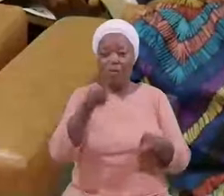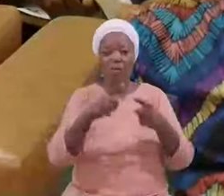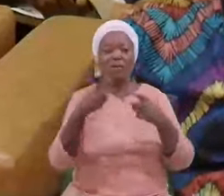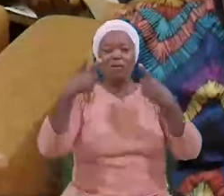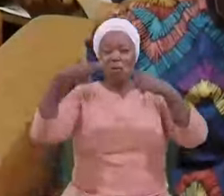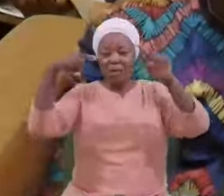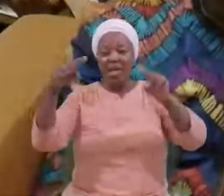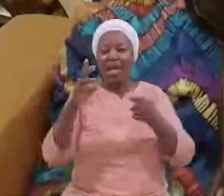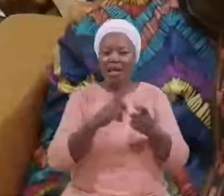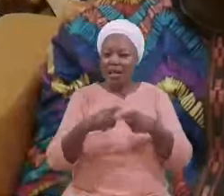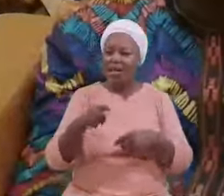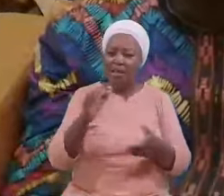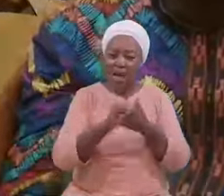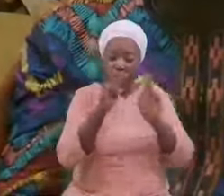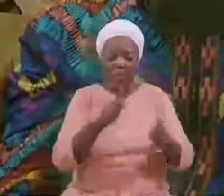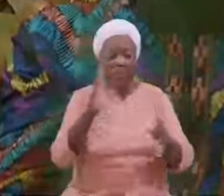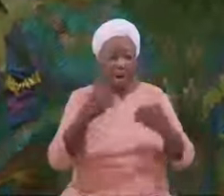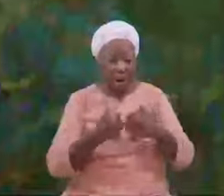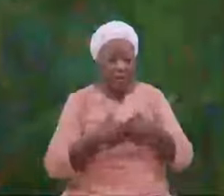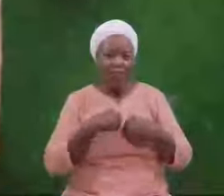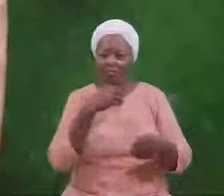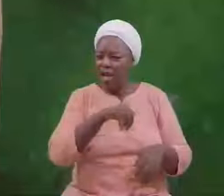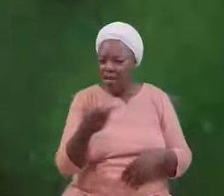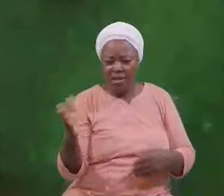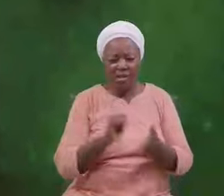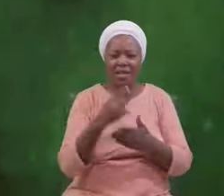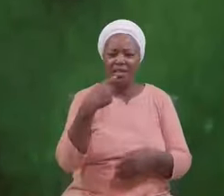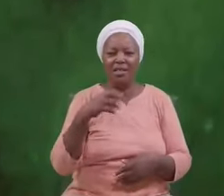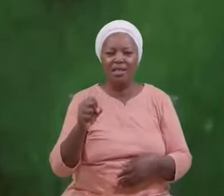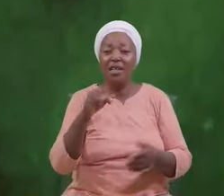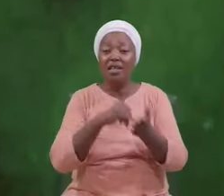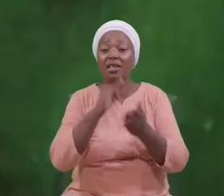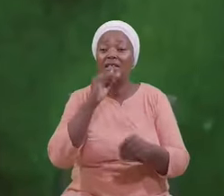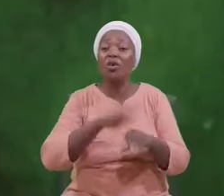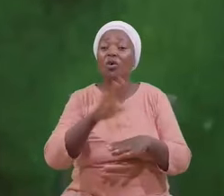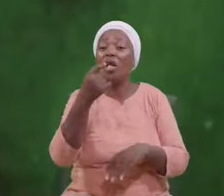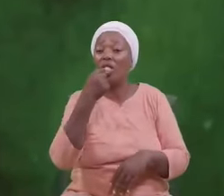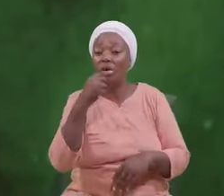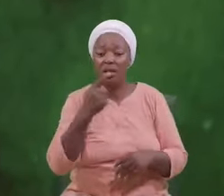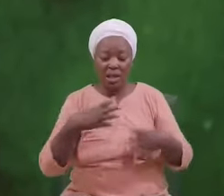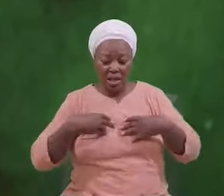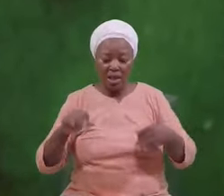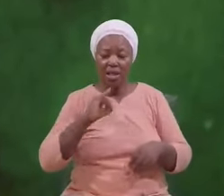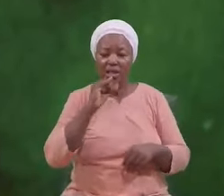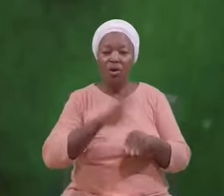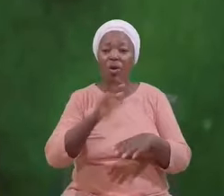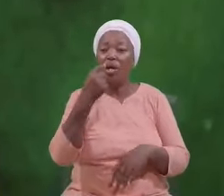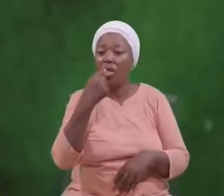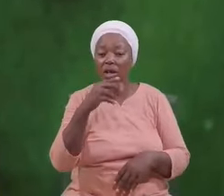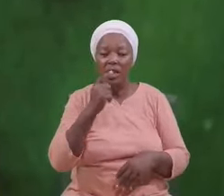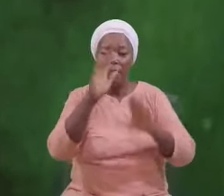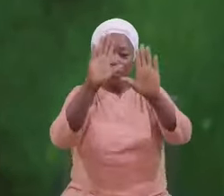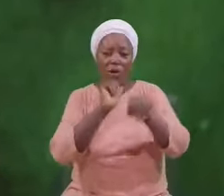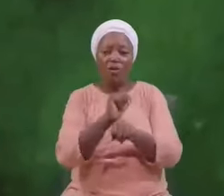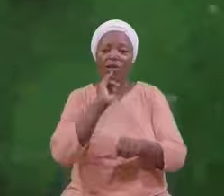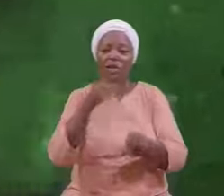Il le verra s'accomplir. C'est dans votre langue. La guérison, c'est dans votre langue. Le miracle, c'est